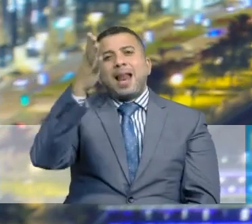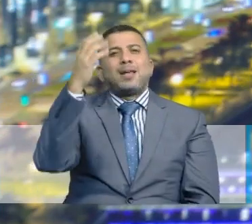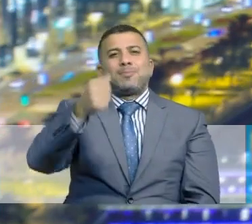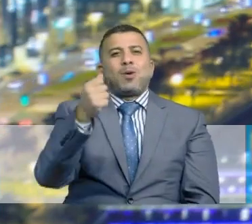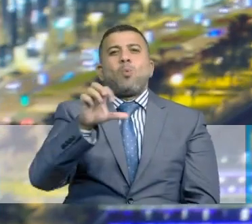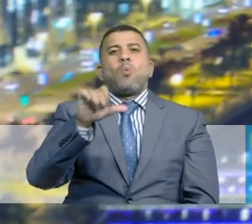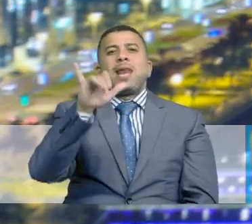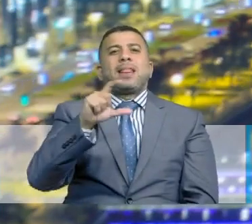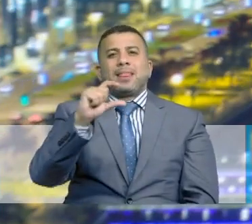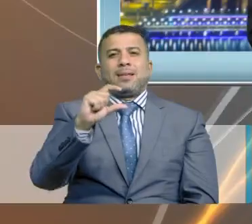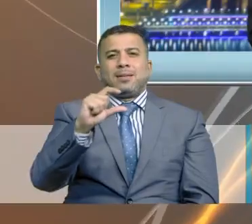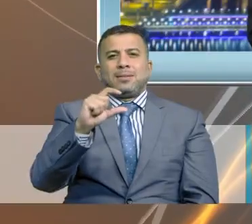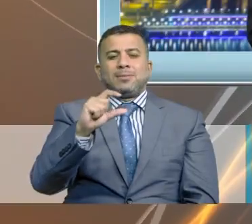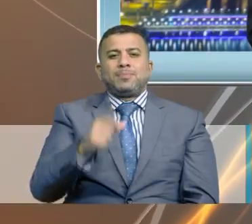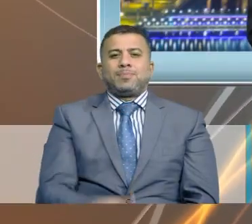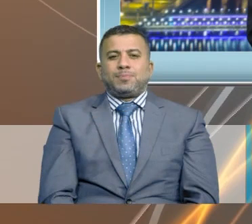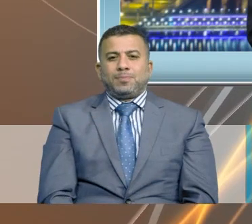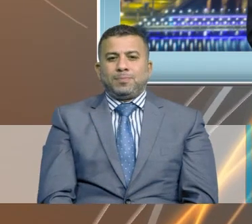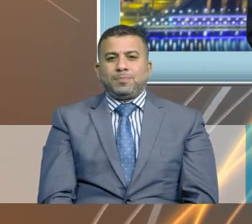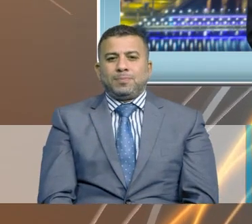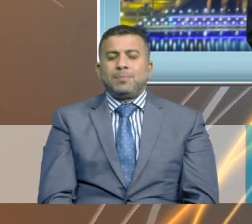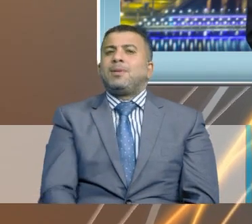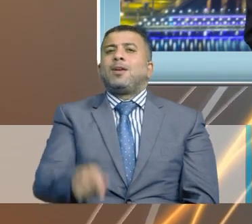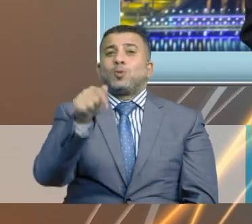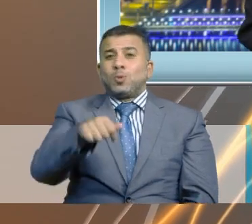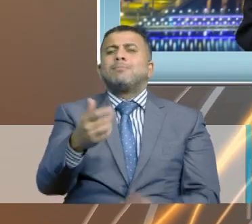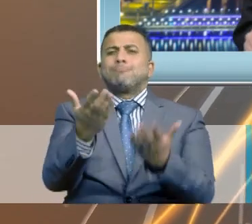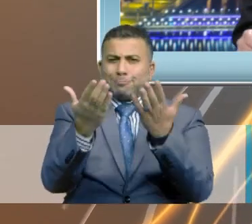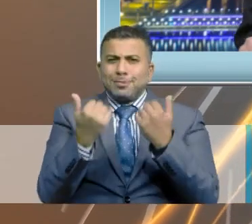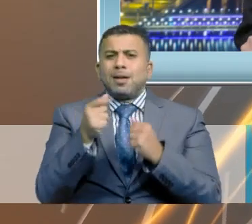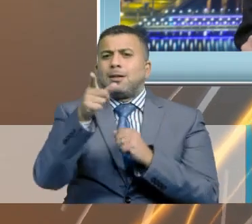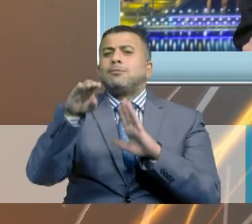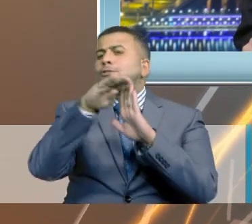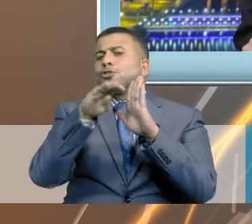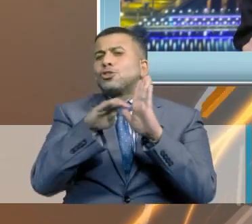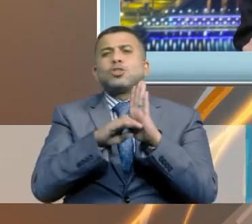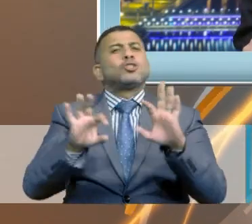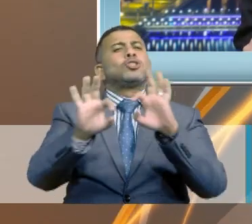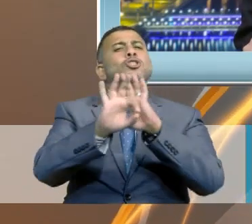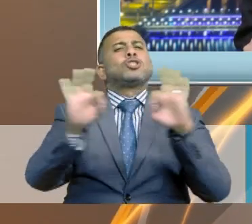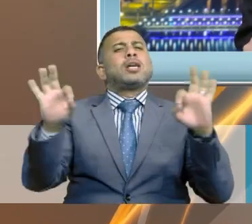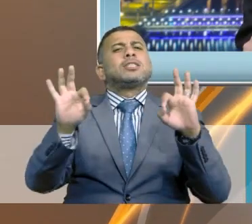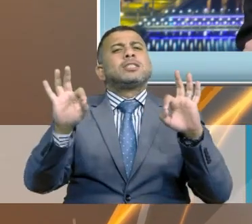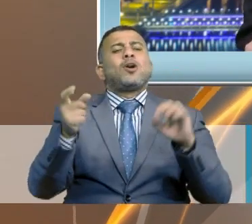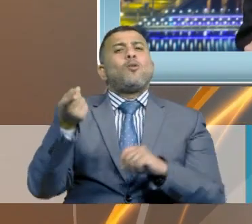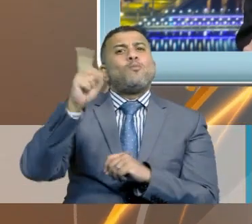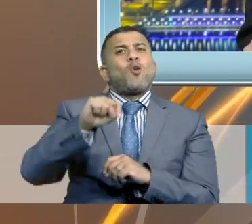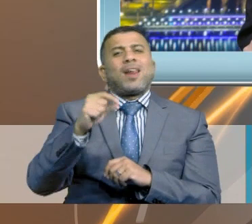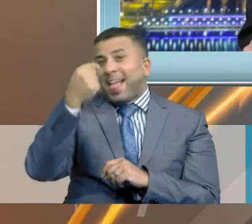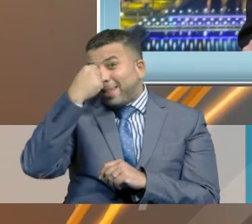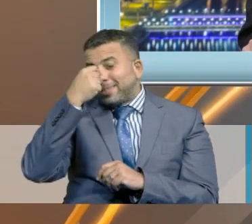أهلا بك وليد معنا، أطلعنا على آخر الاستعدادات لانطلاق السهرة الأولى من